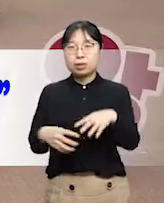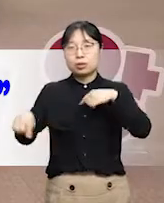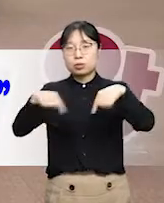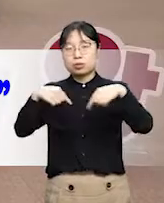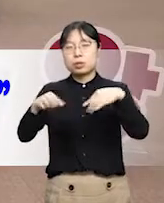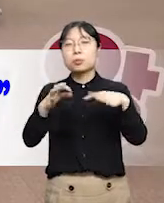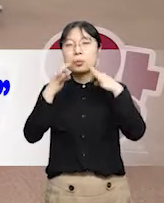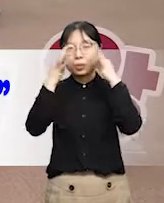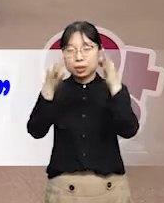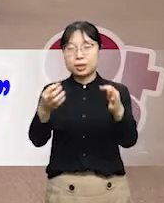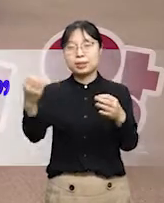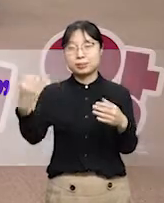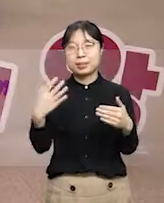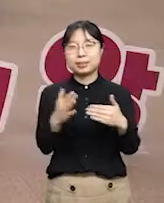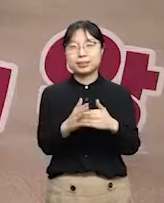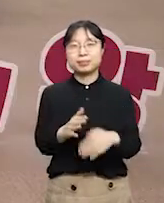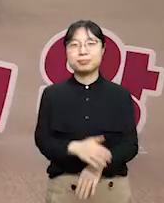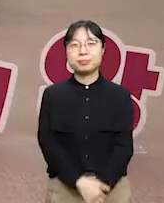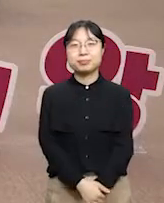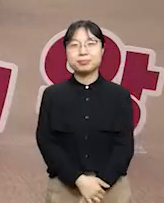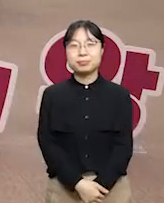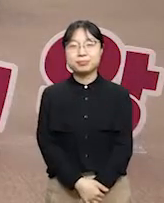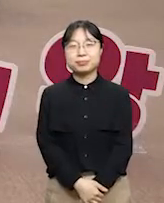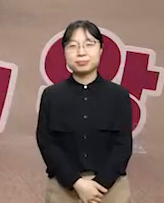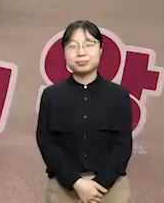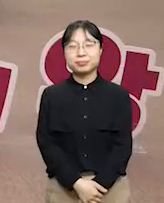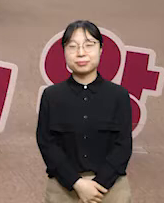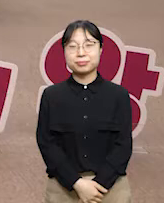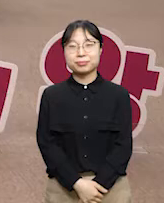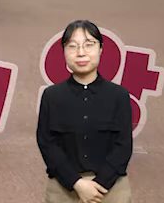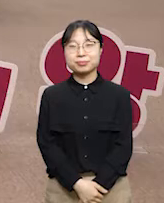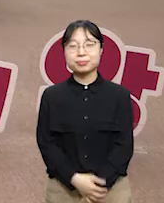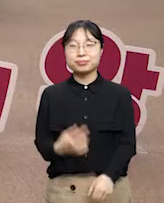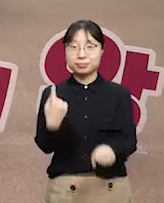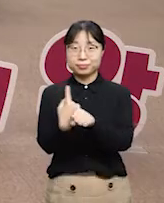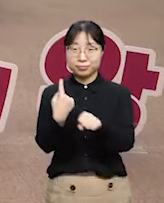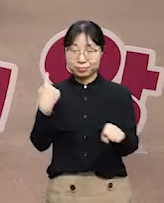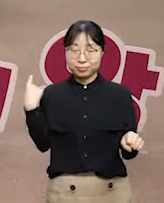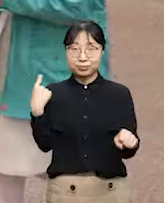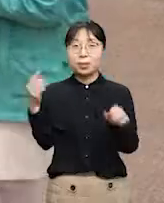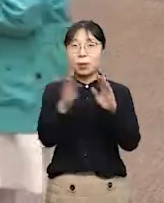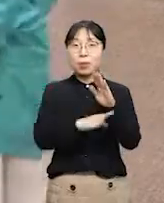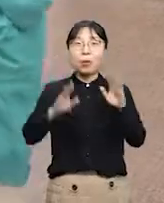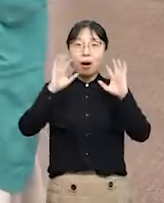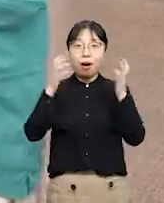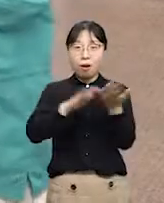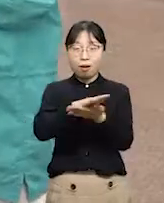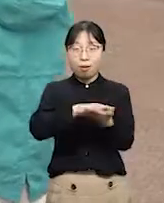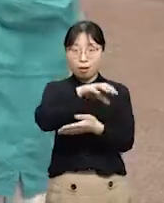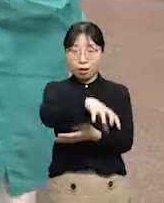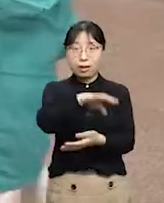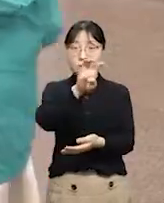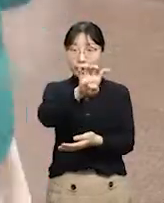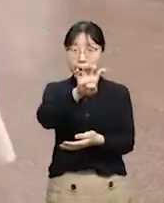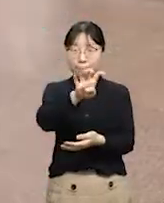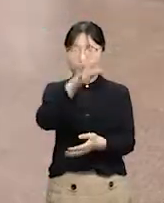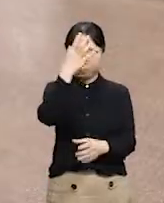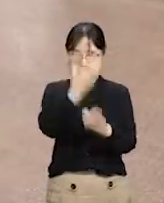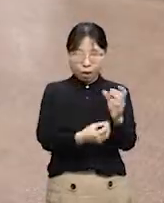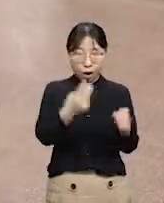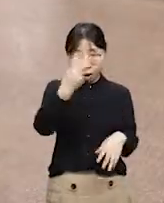더욱 노력하겠다고도 말했습니다. 한편 지난해 의왕시 공공 어린이 놀이터 40개소를